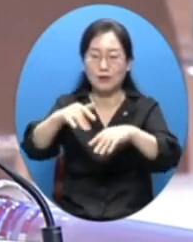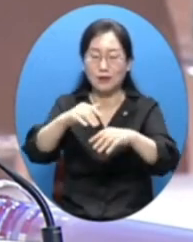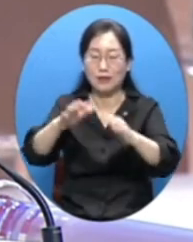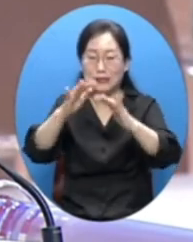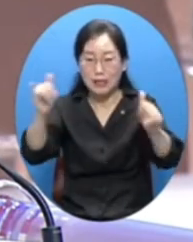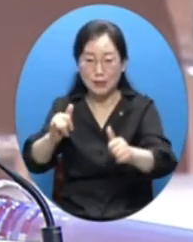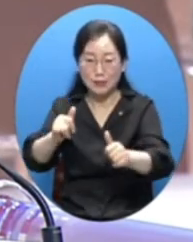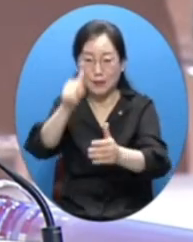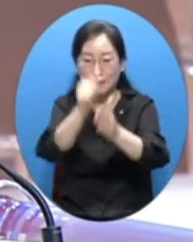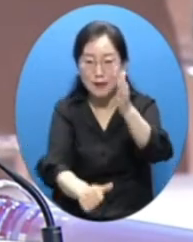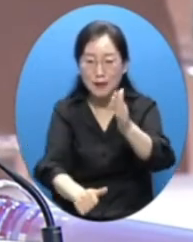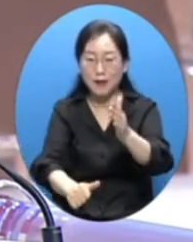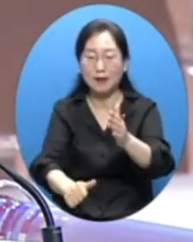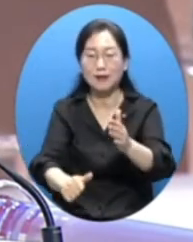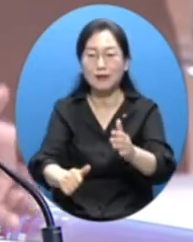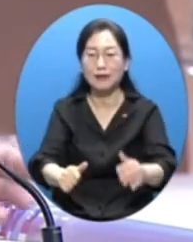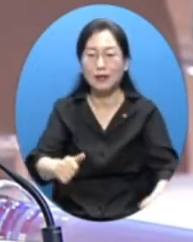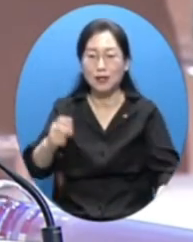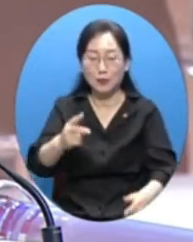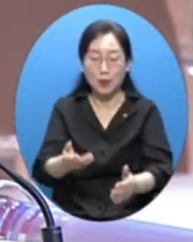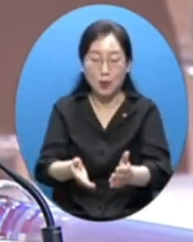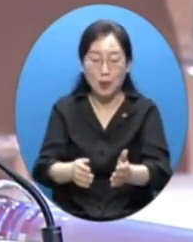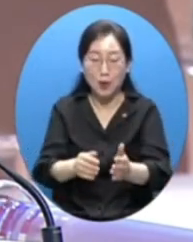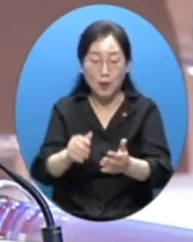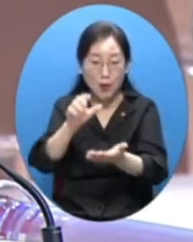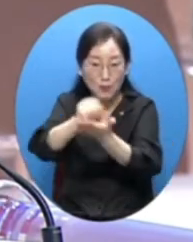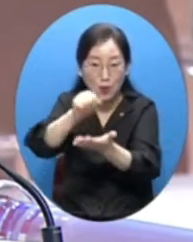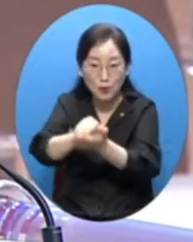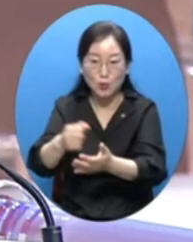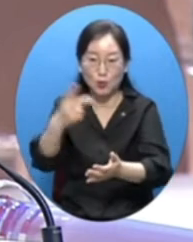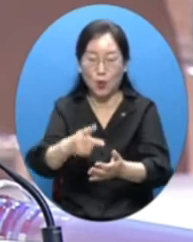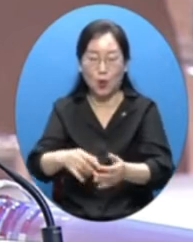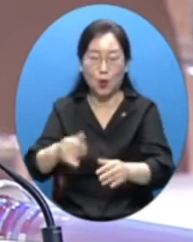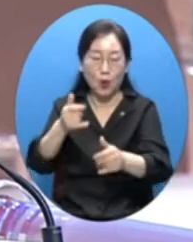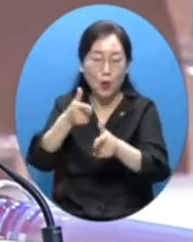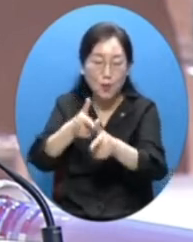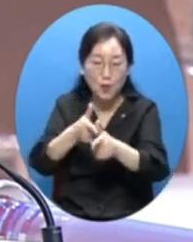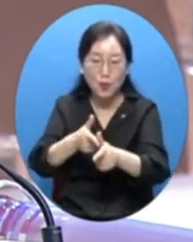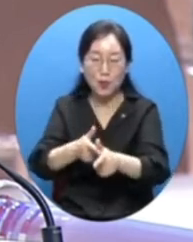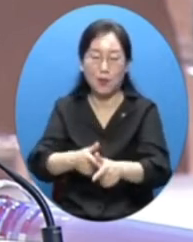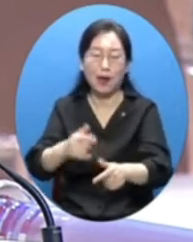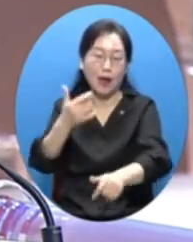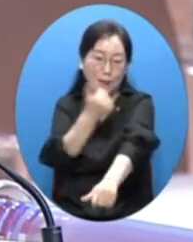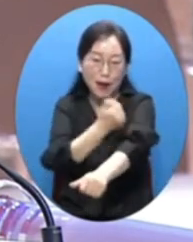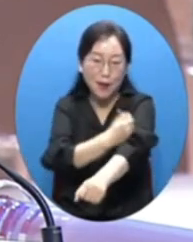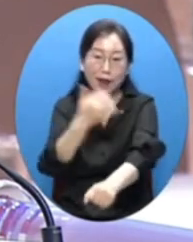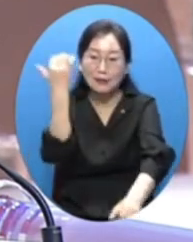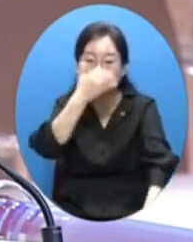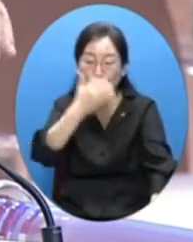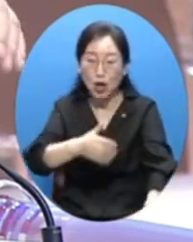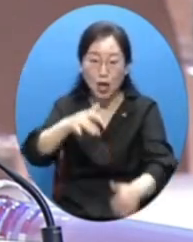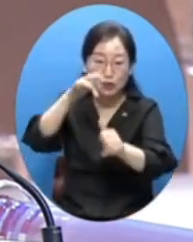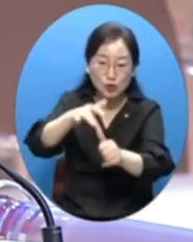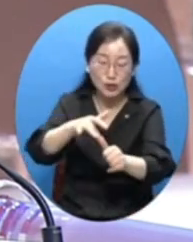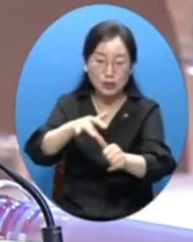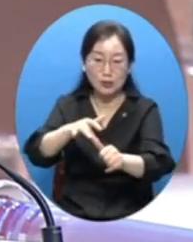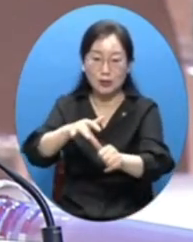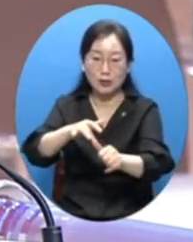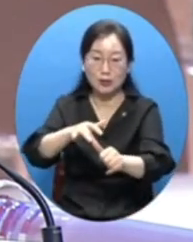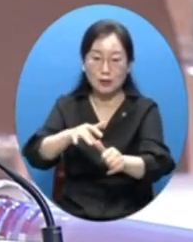사람들을 타락시킵니다. 요즘은 도박 귀신, 동성애 귀신, 마약 귀신, 음란 귀신 막 이렇게 들어와서 사람들한테 막